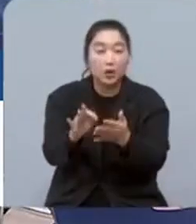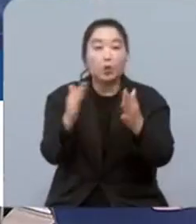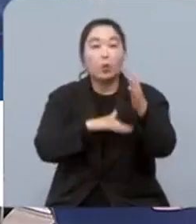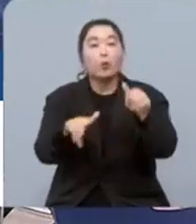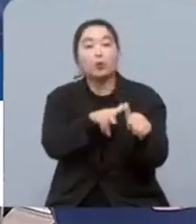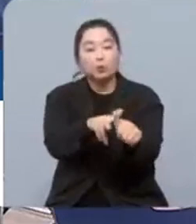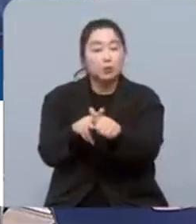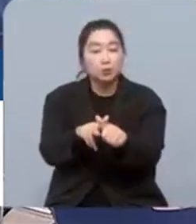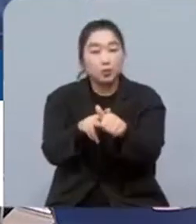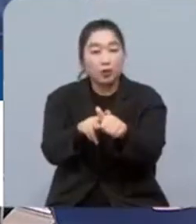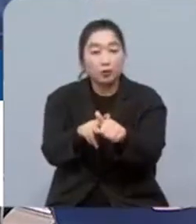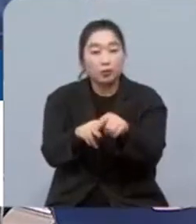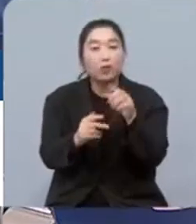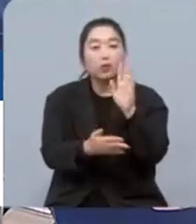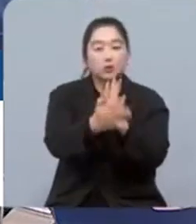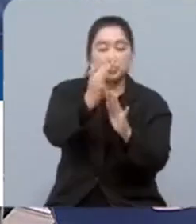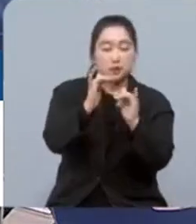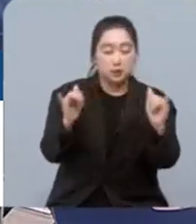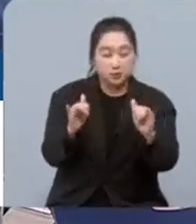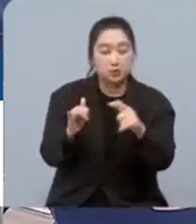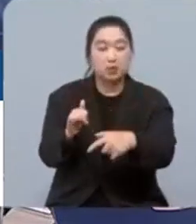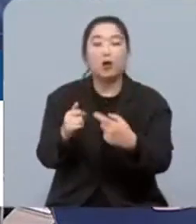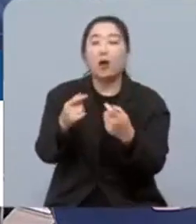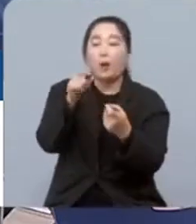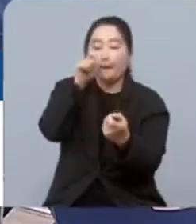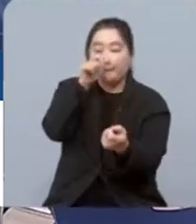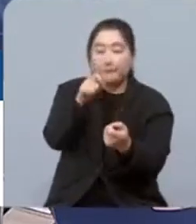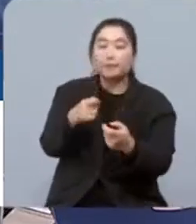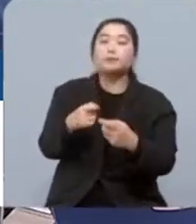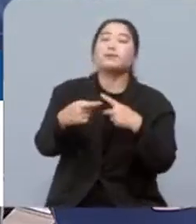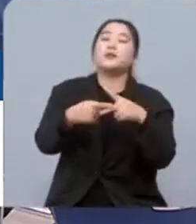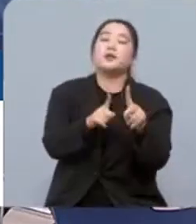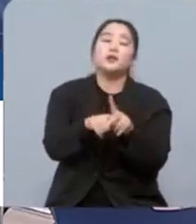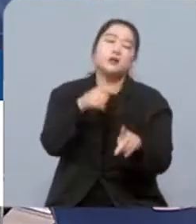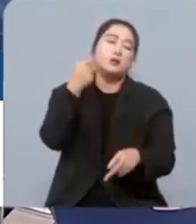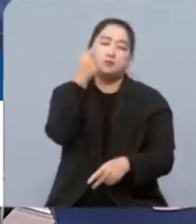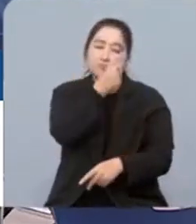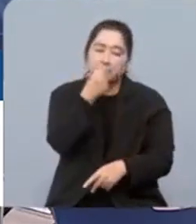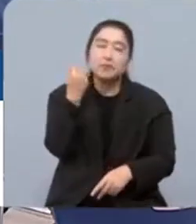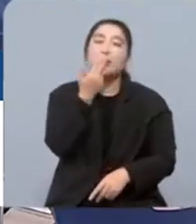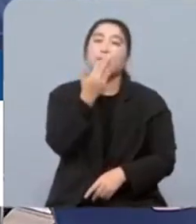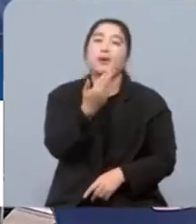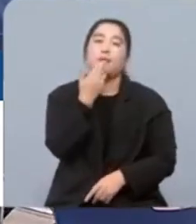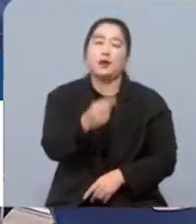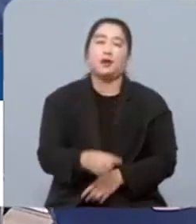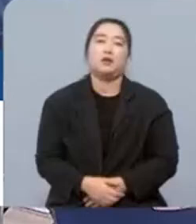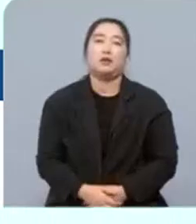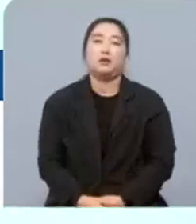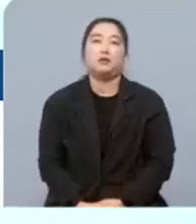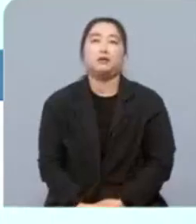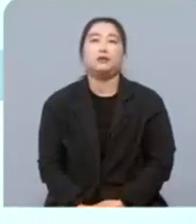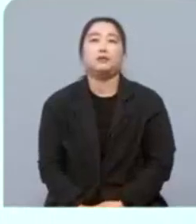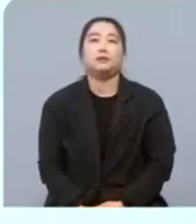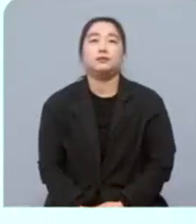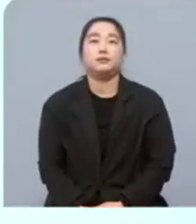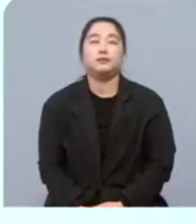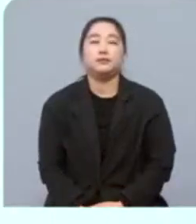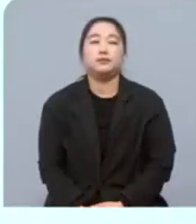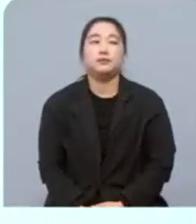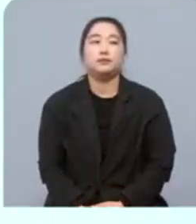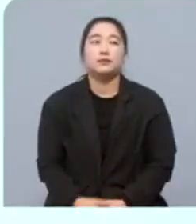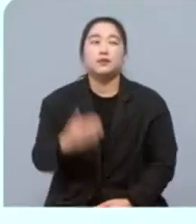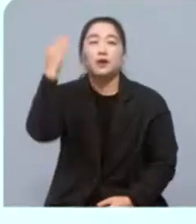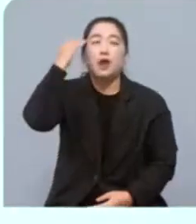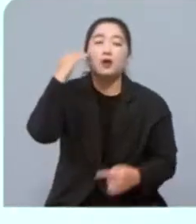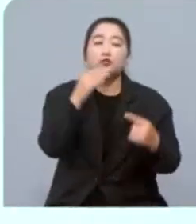공공정보, 생산되는 정보에 시민들이 접근성도 강화될 거라고 저희는 기대하고 준비했습니다.